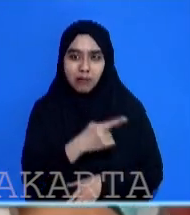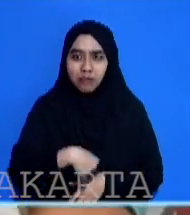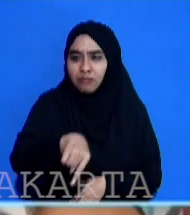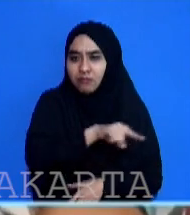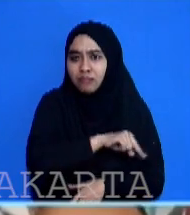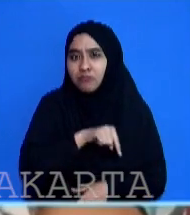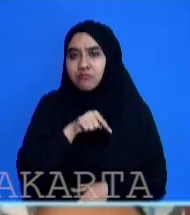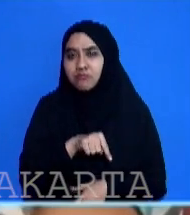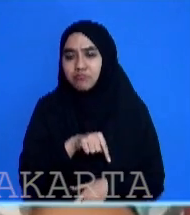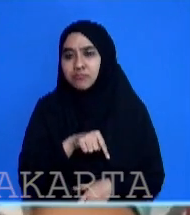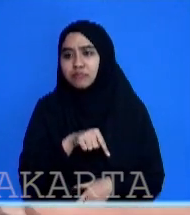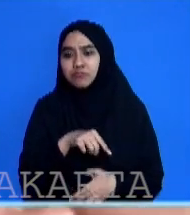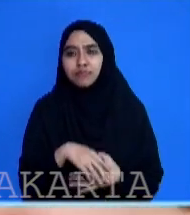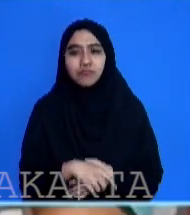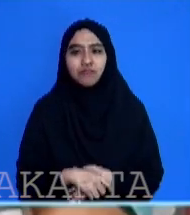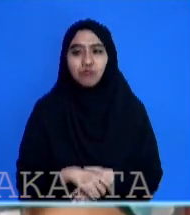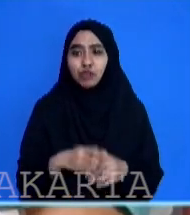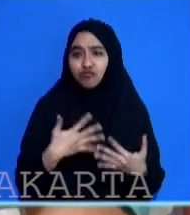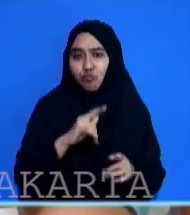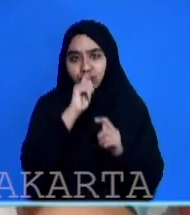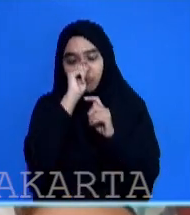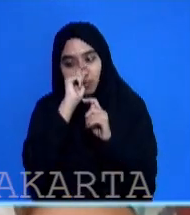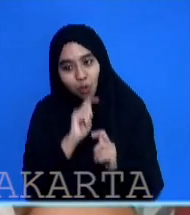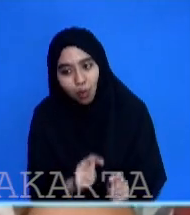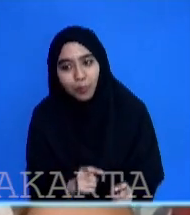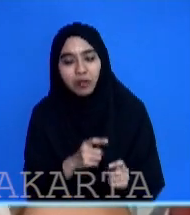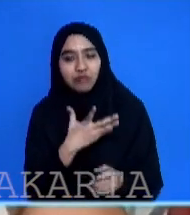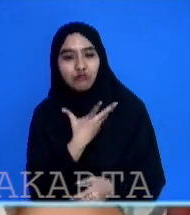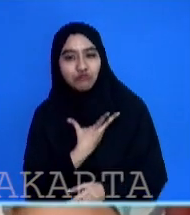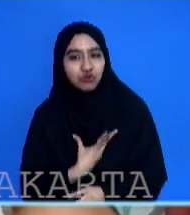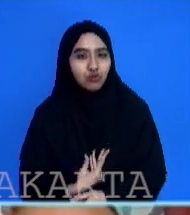depokan menanan du dari ketua umum p